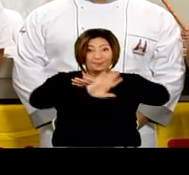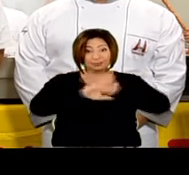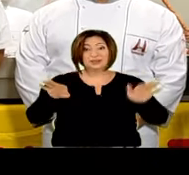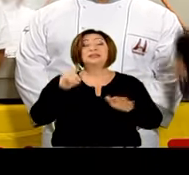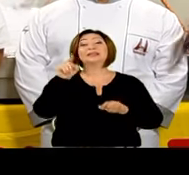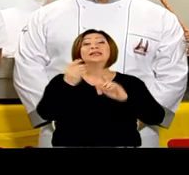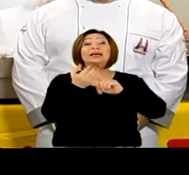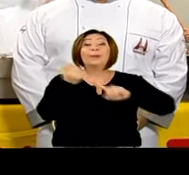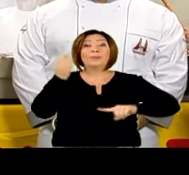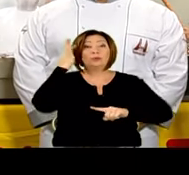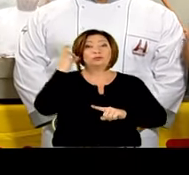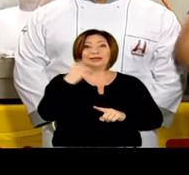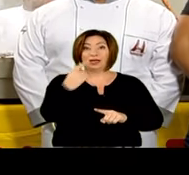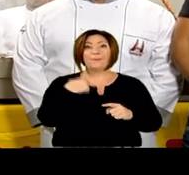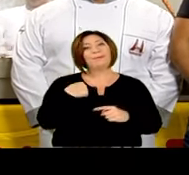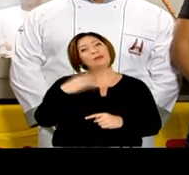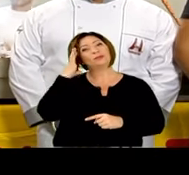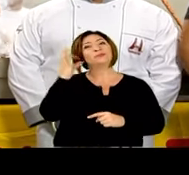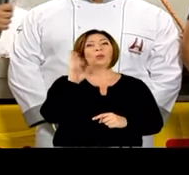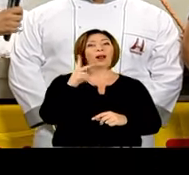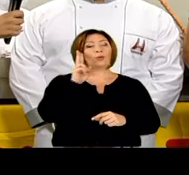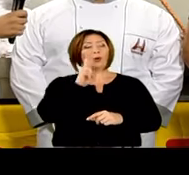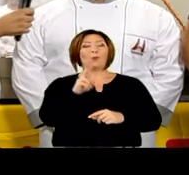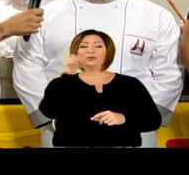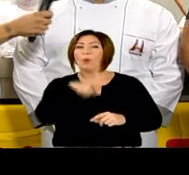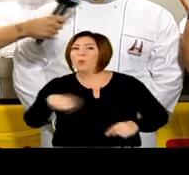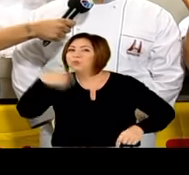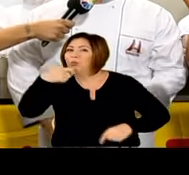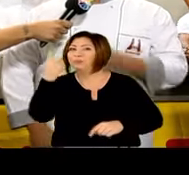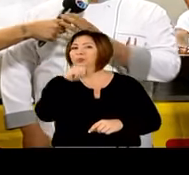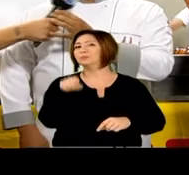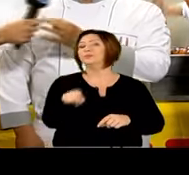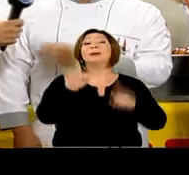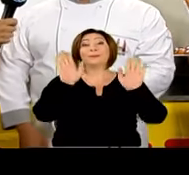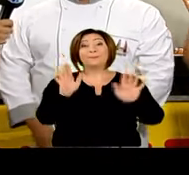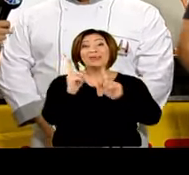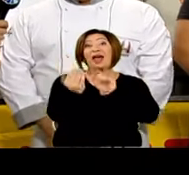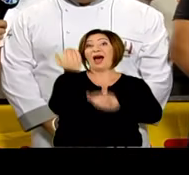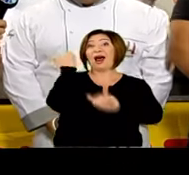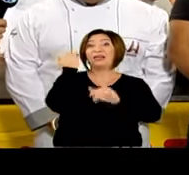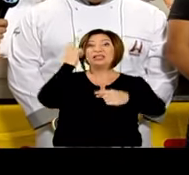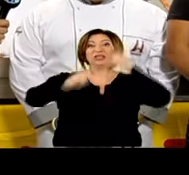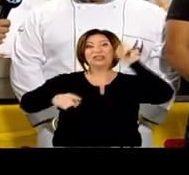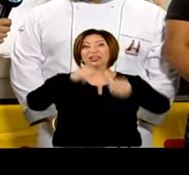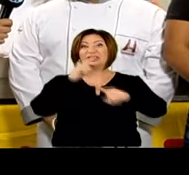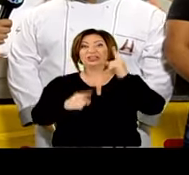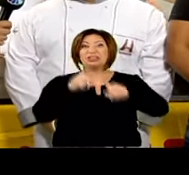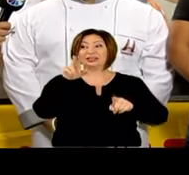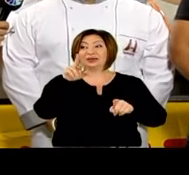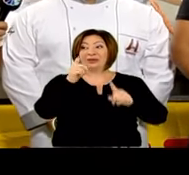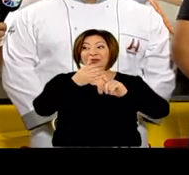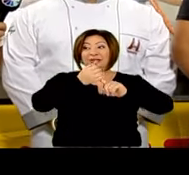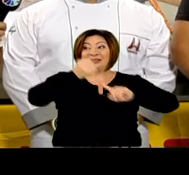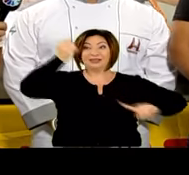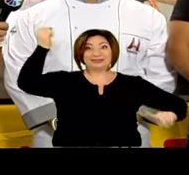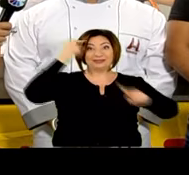Şimdi siz kebap uzmanı deyince ben üzerime alındım onu da, o yüzden yemeye başladım. Hayır, evet. Bir kere arkada kılıç gibi çatılmış